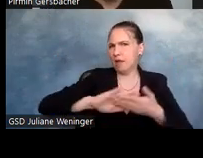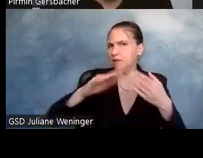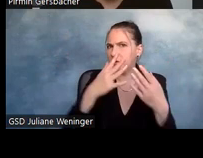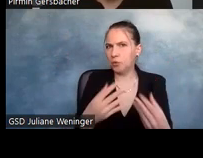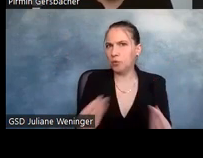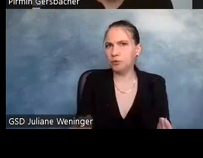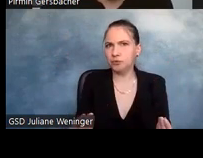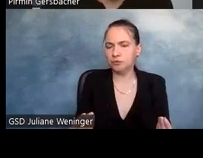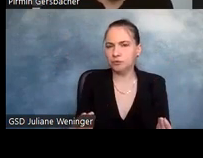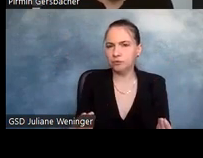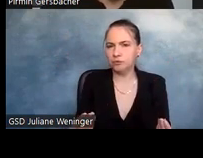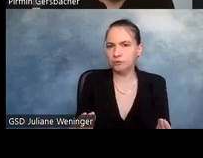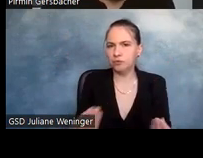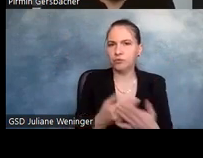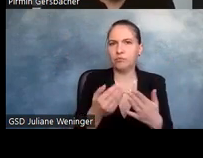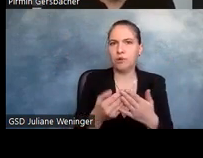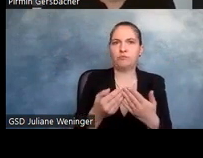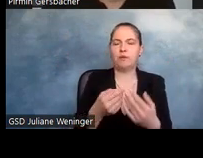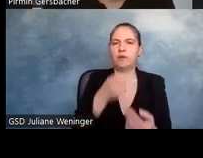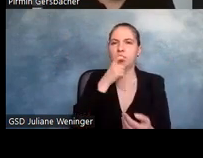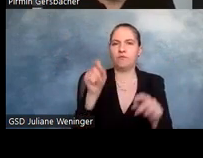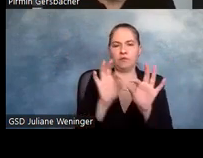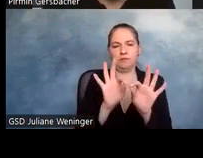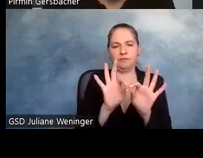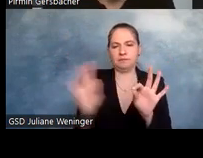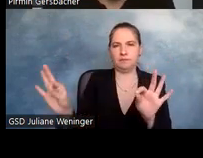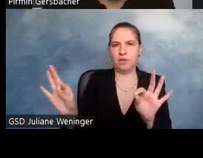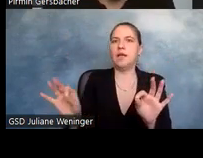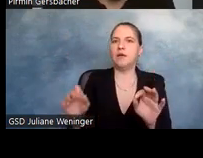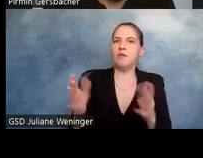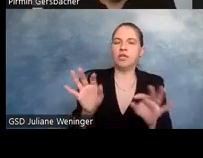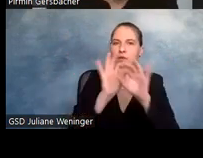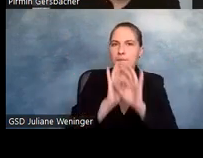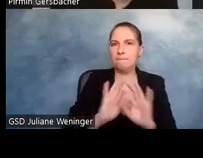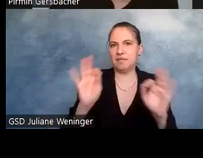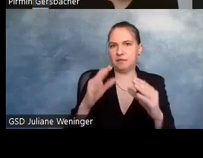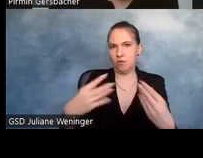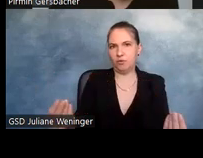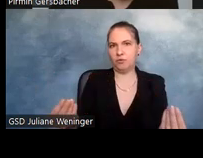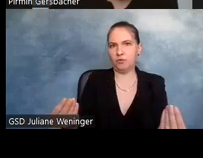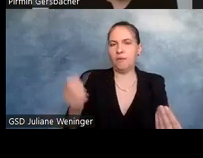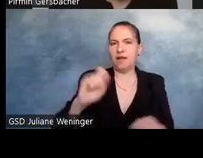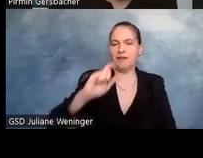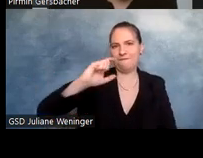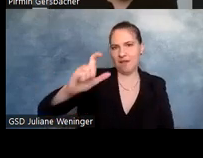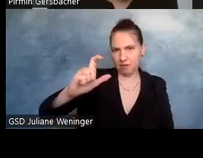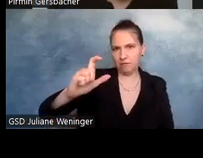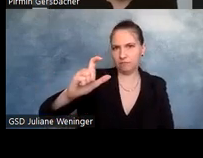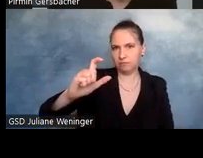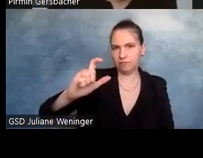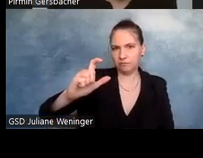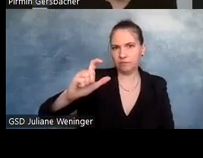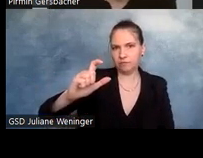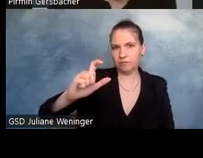zum Beispiel, indem man es unterstreicht. Da ist Unterstreichen wahrscheinlich auch so die beste Lösung. Also man kann es fett drucken, das ist dann vielleicht nicht wieder so